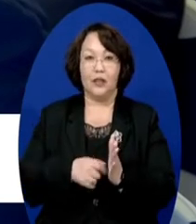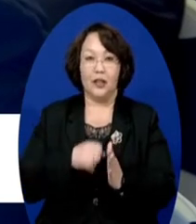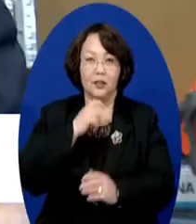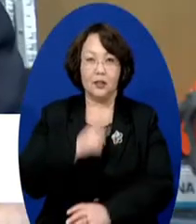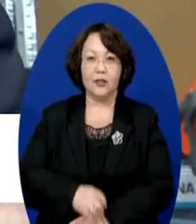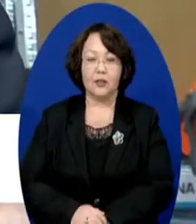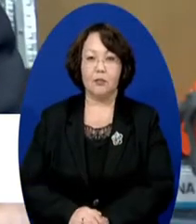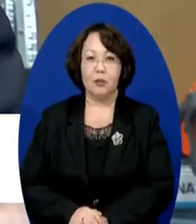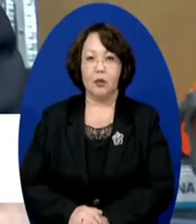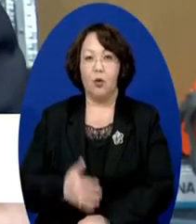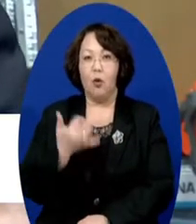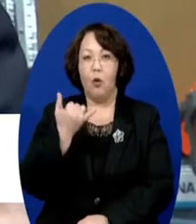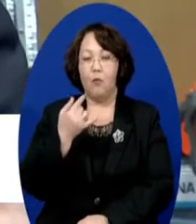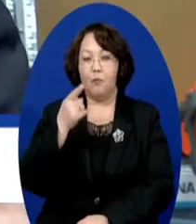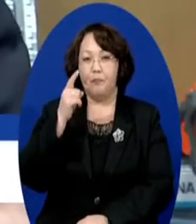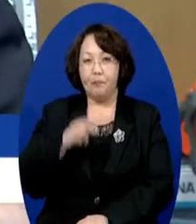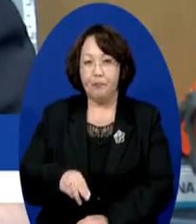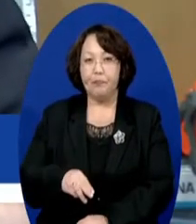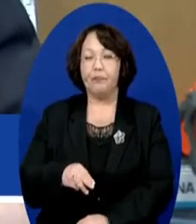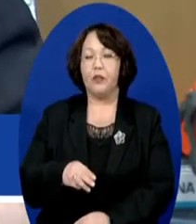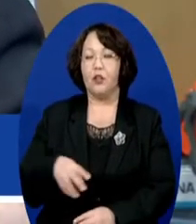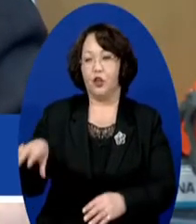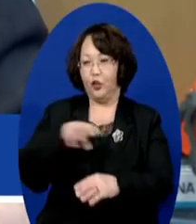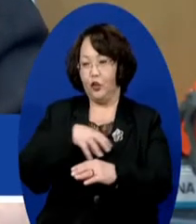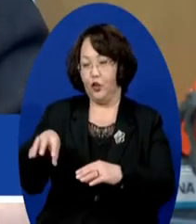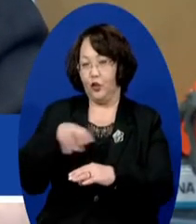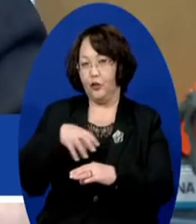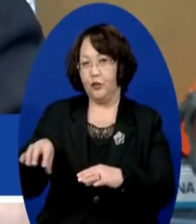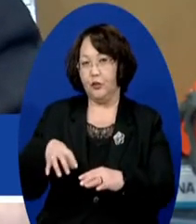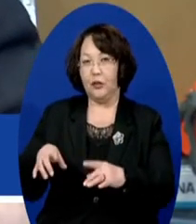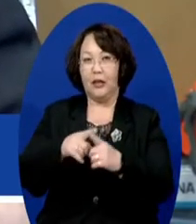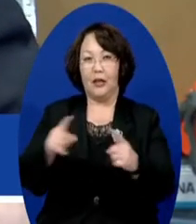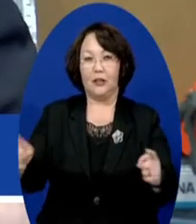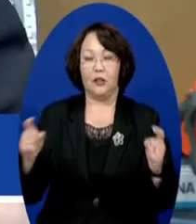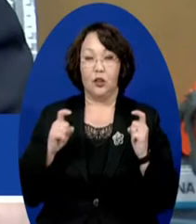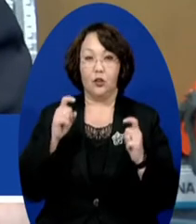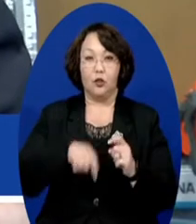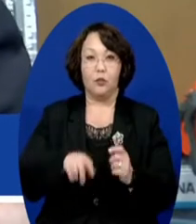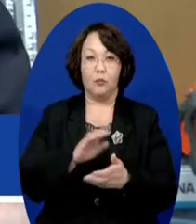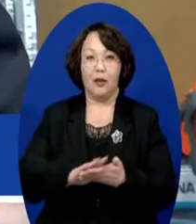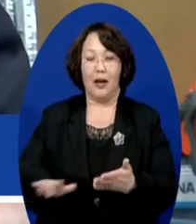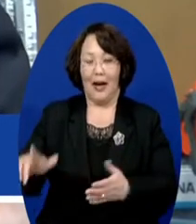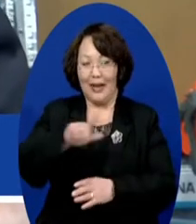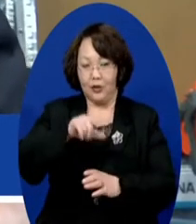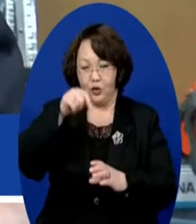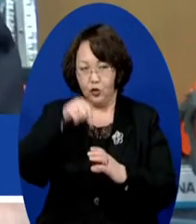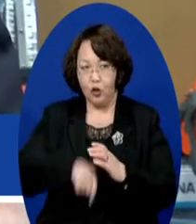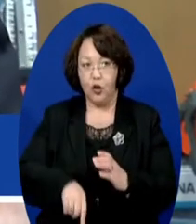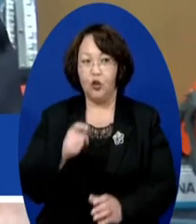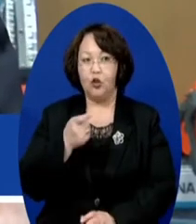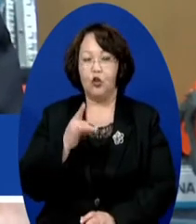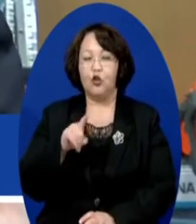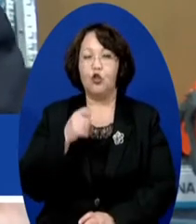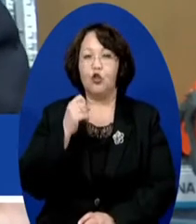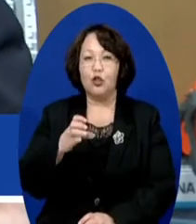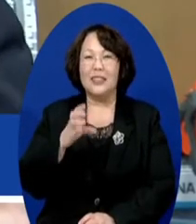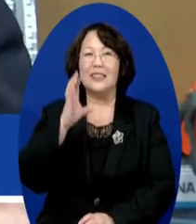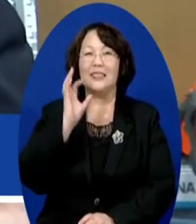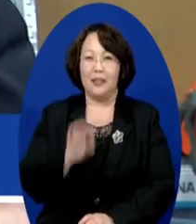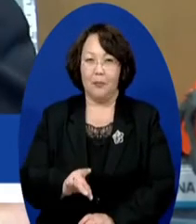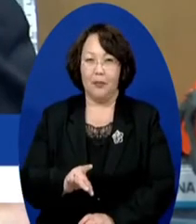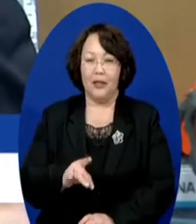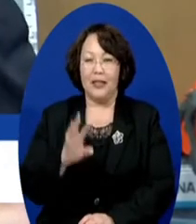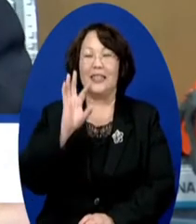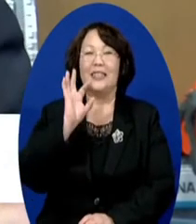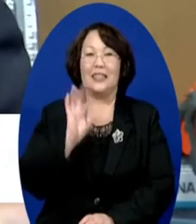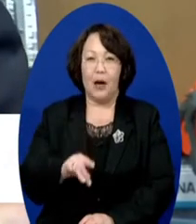юм. Улаанбаатар хотын Ховгор гэр хорооллын айл өрхийн хашаанд байгаа хөрсний бүтц нь одоо бас ямар байгаа юм? Ер нь бол хөрс